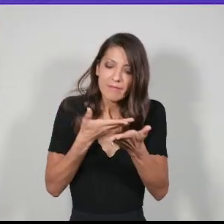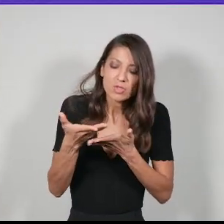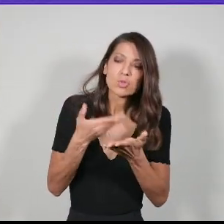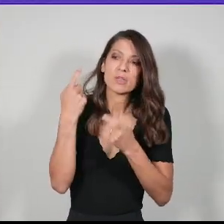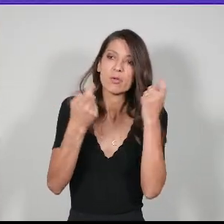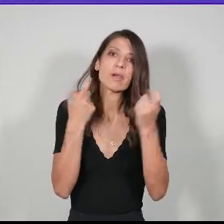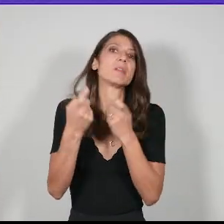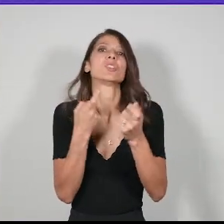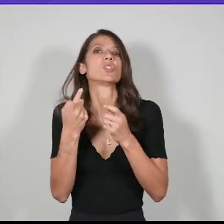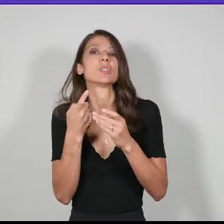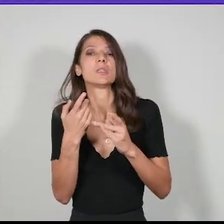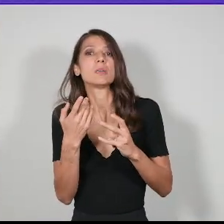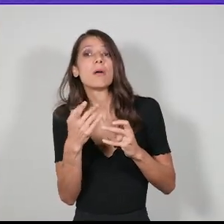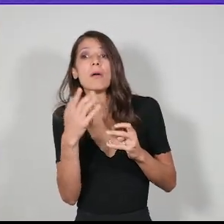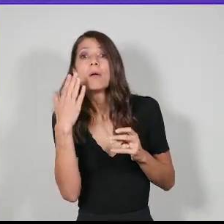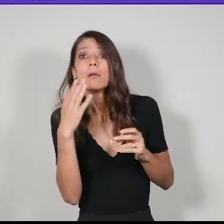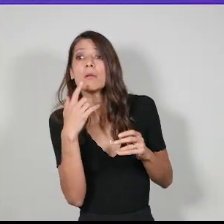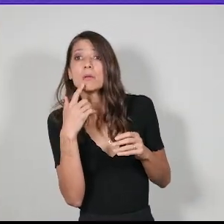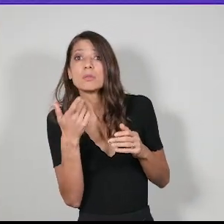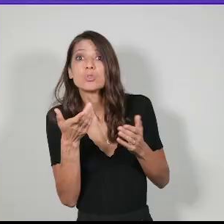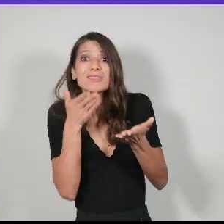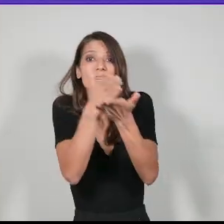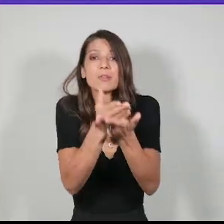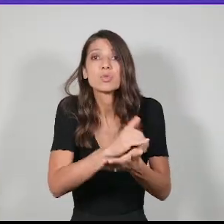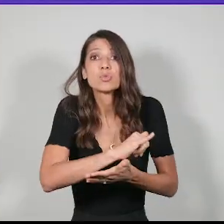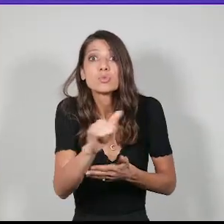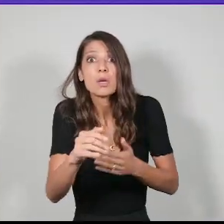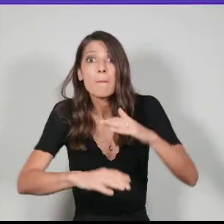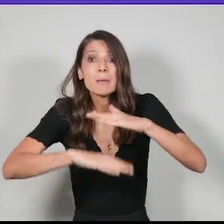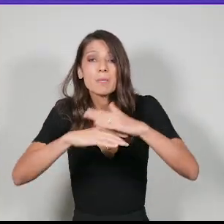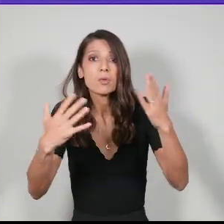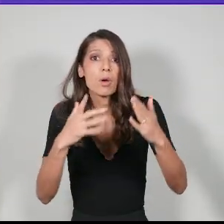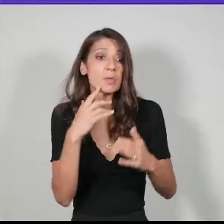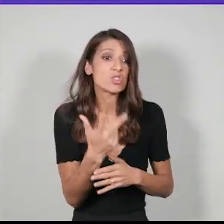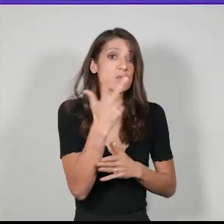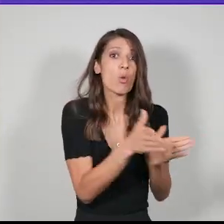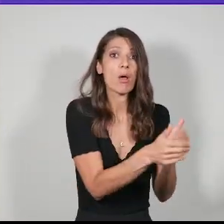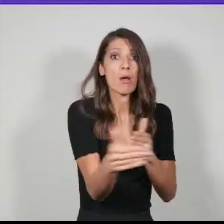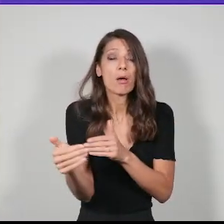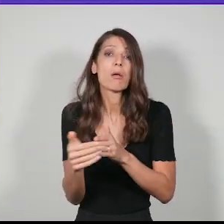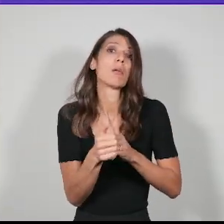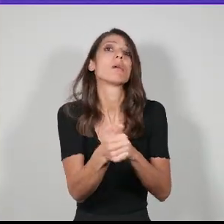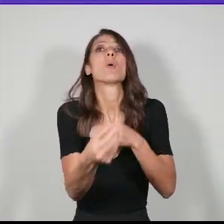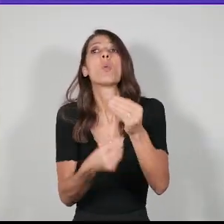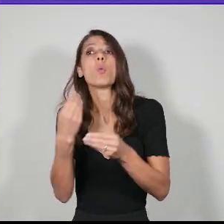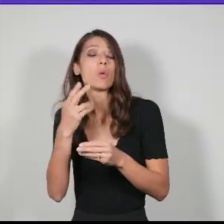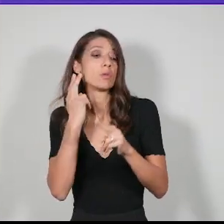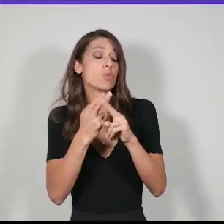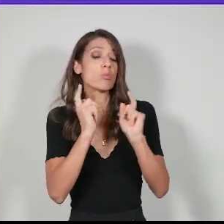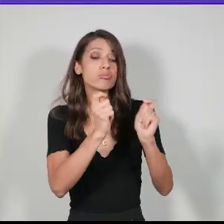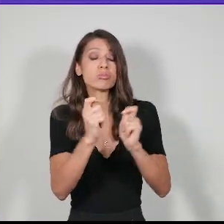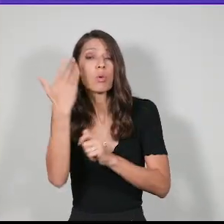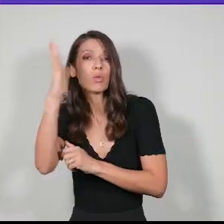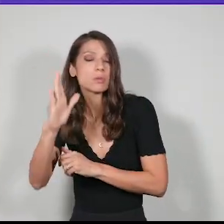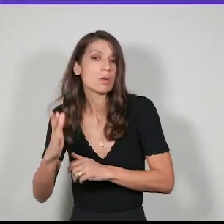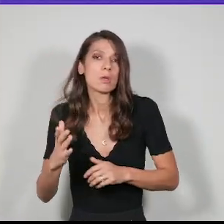retrouve avec une personne qui a 3 case managers, un gestionnaire de cas, un gestionnaire de parcours ou encore une autre appellation, ça ne marchera pas.